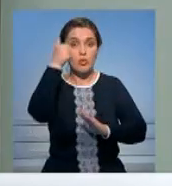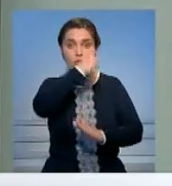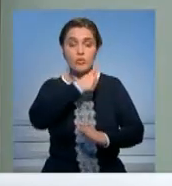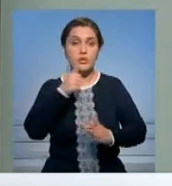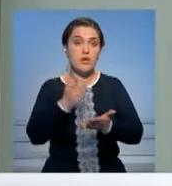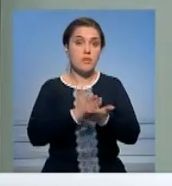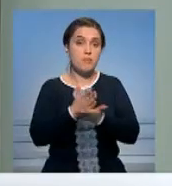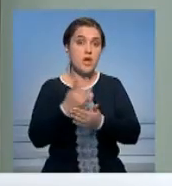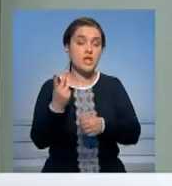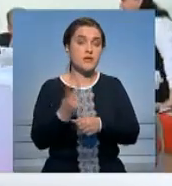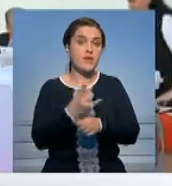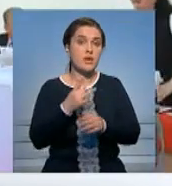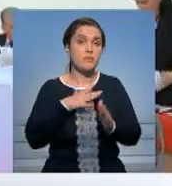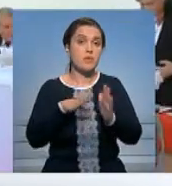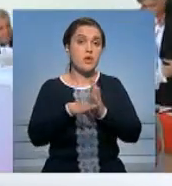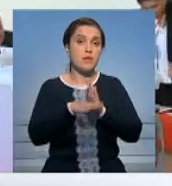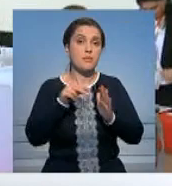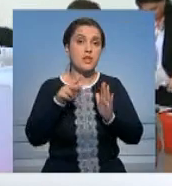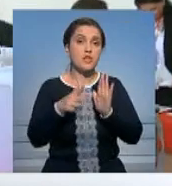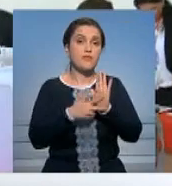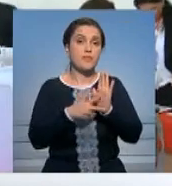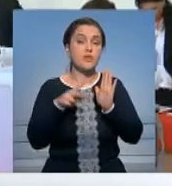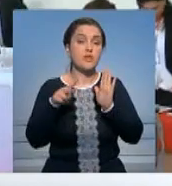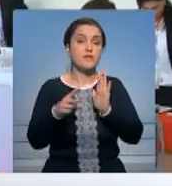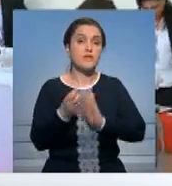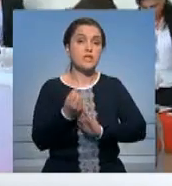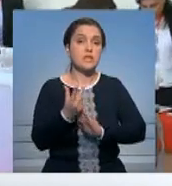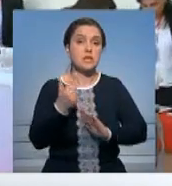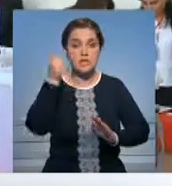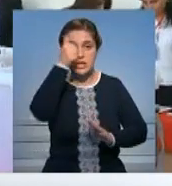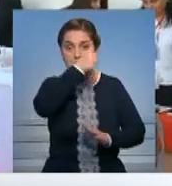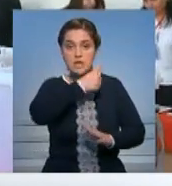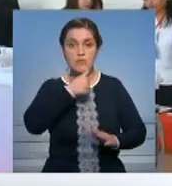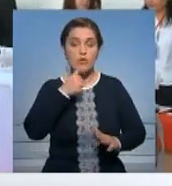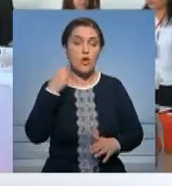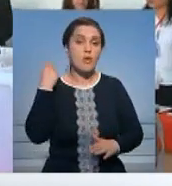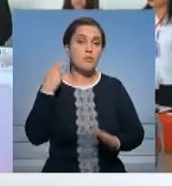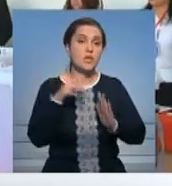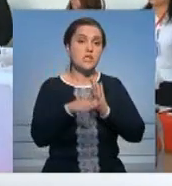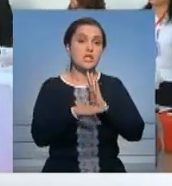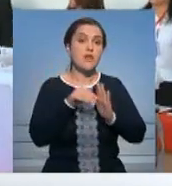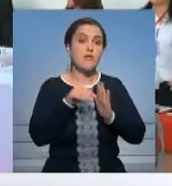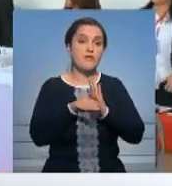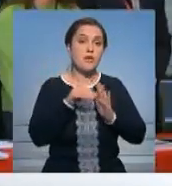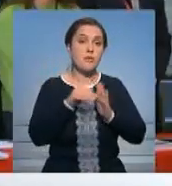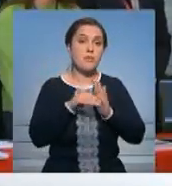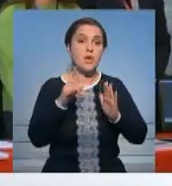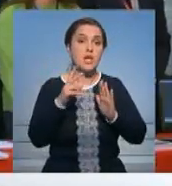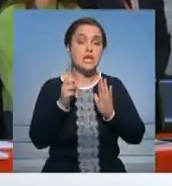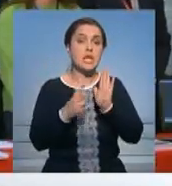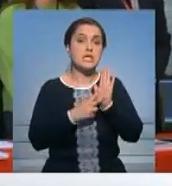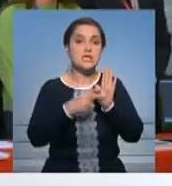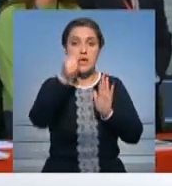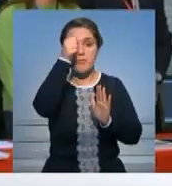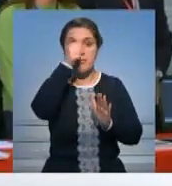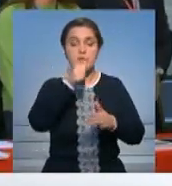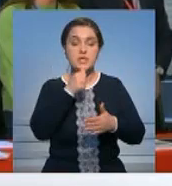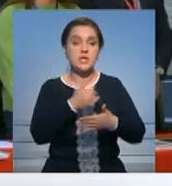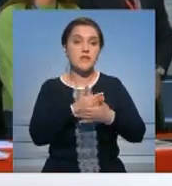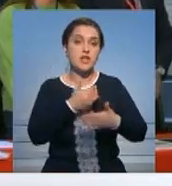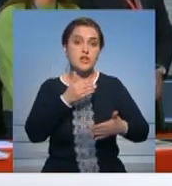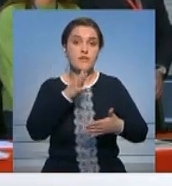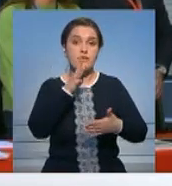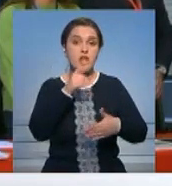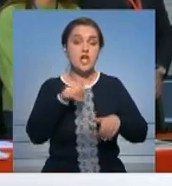Он дважды переизбирался главой государства в 2008 и в 2013 годах. Добавлю, президентские выборы проходят на 7